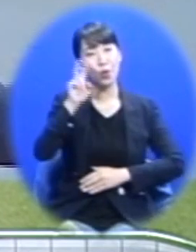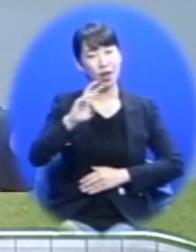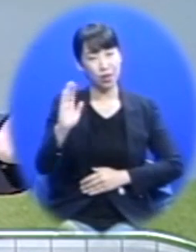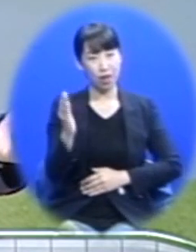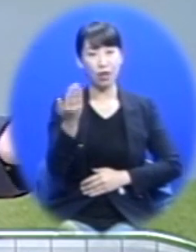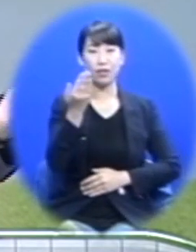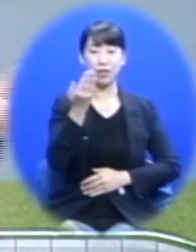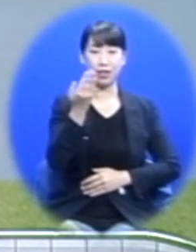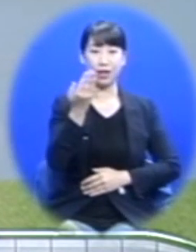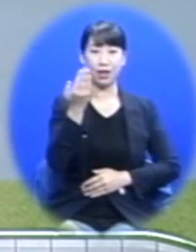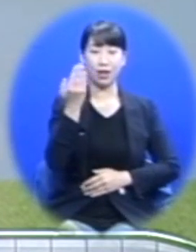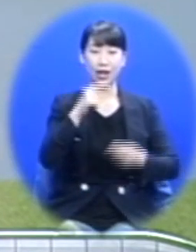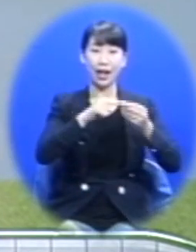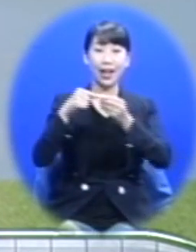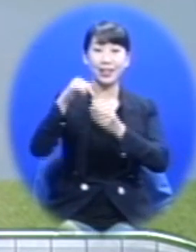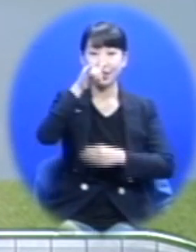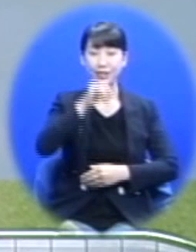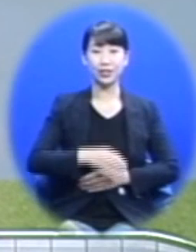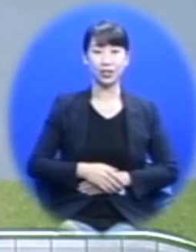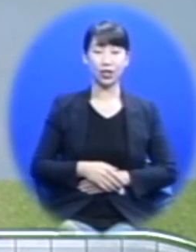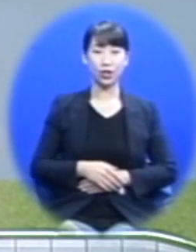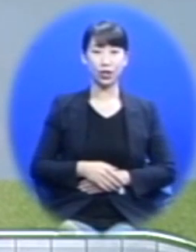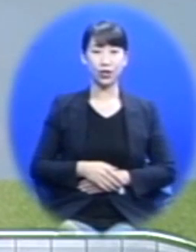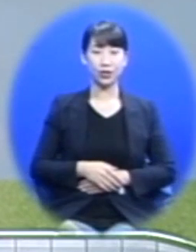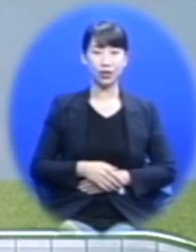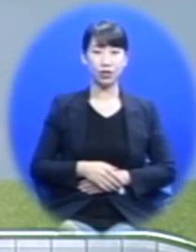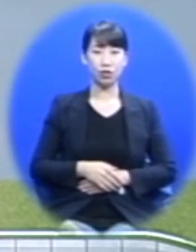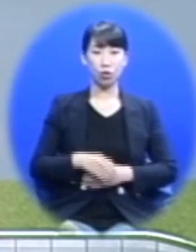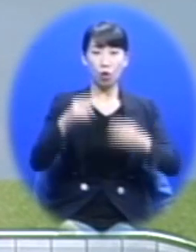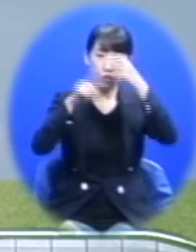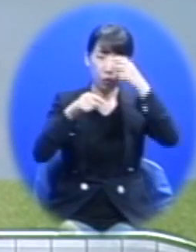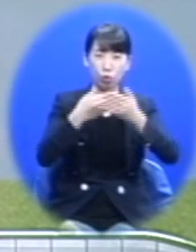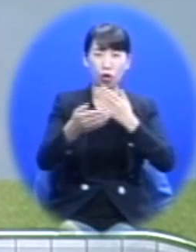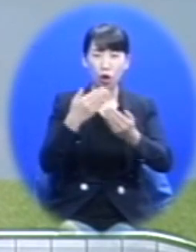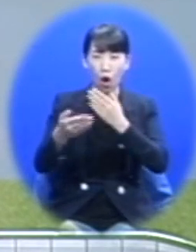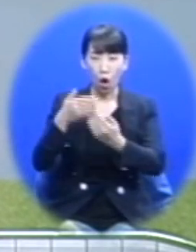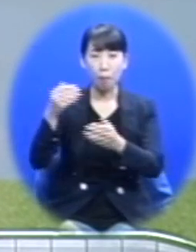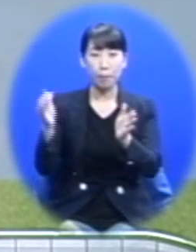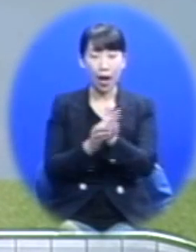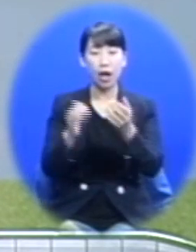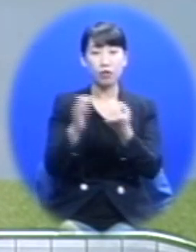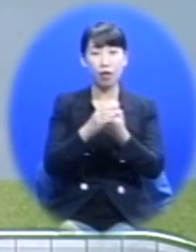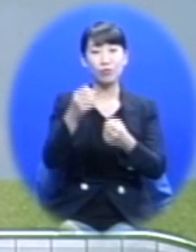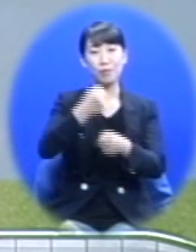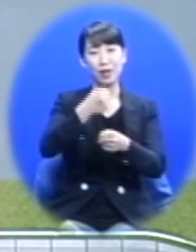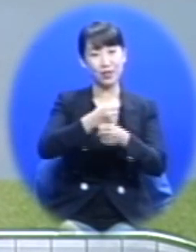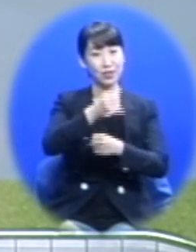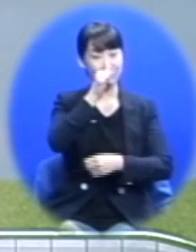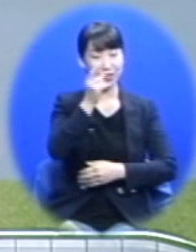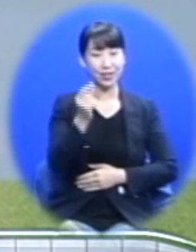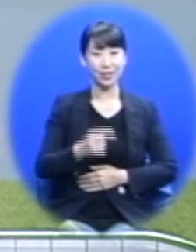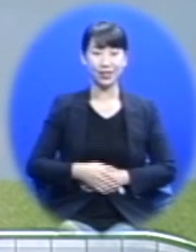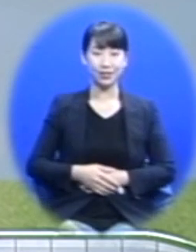모든 성도들이 다 경험한 내용이라 찬송과 가사가 이렇게 된 거예요. 기도하다 보면 찬송하다 보면